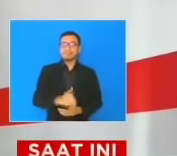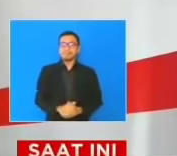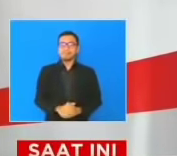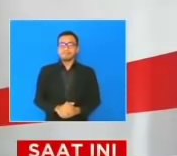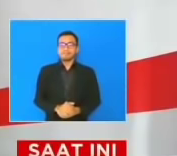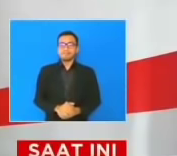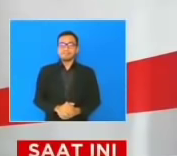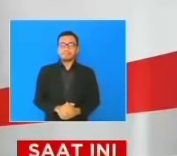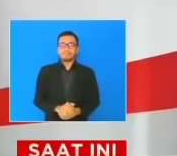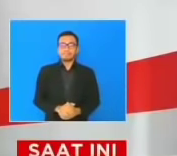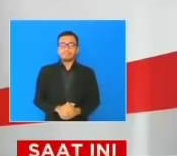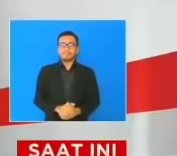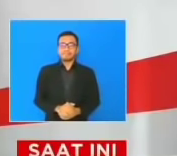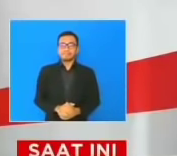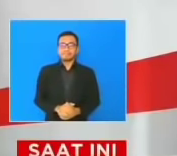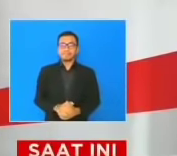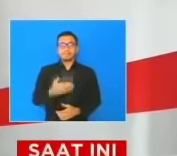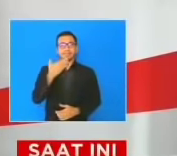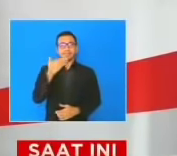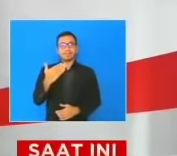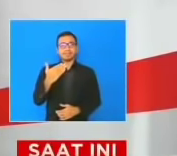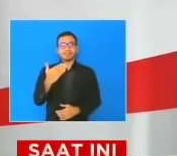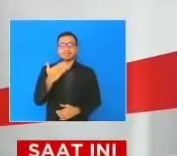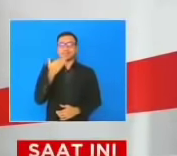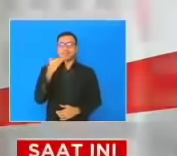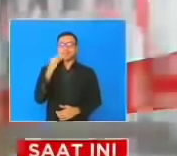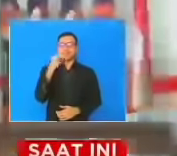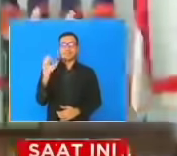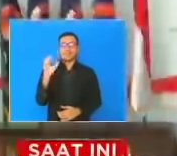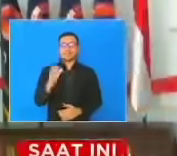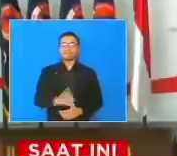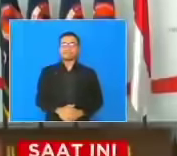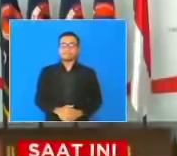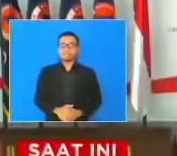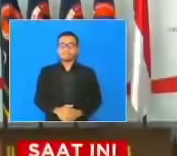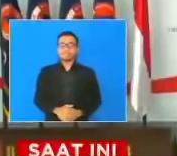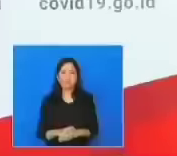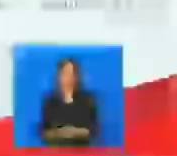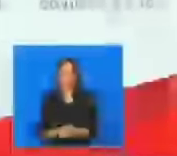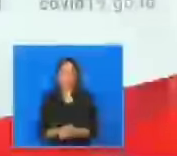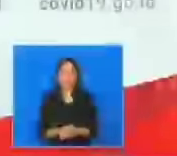bisa. Terima kasih, selamat sore.